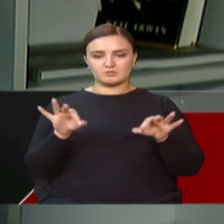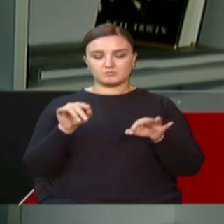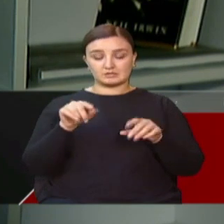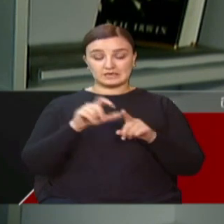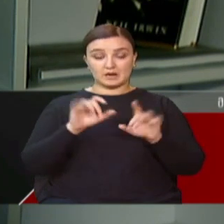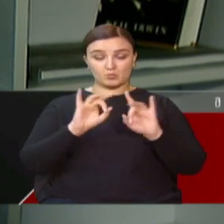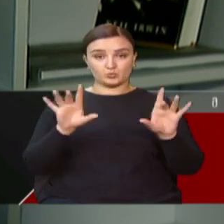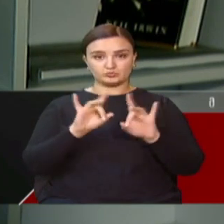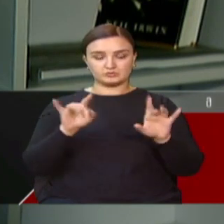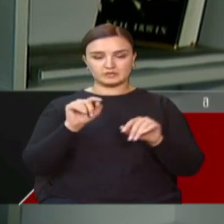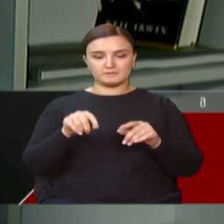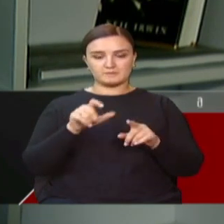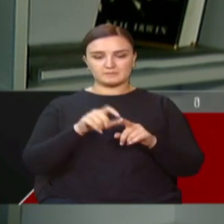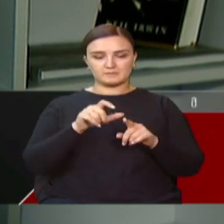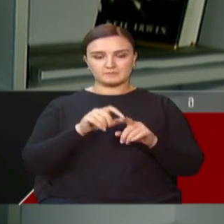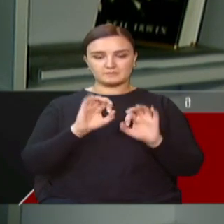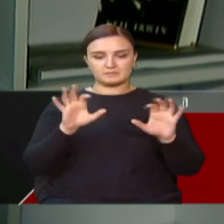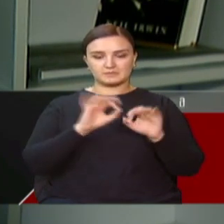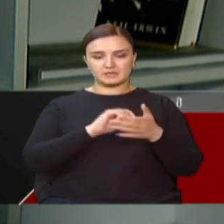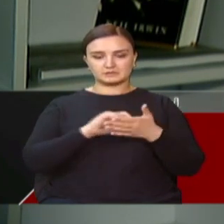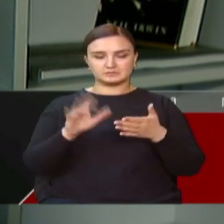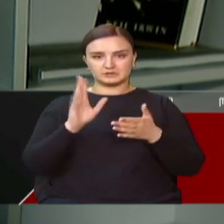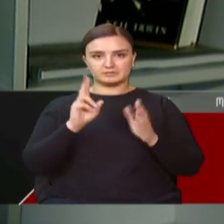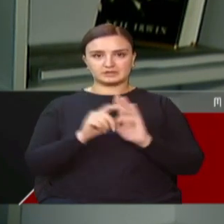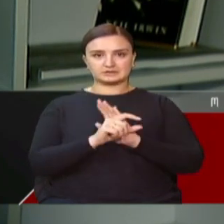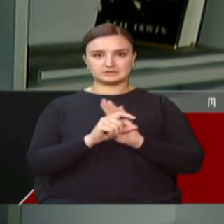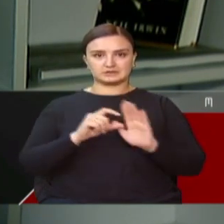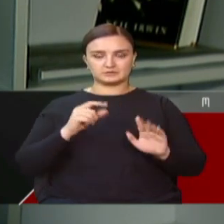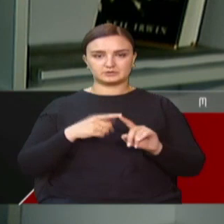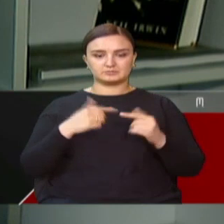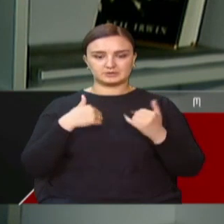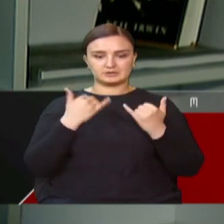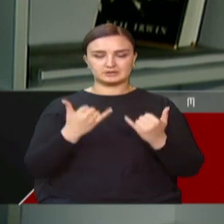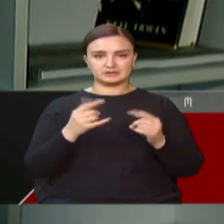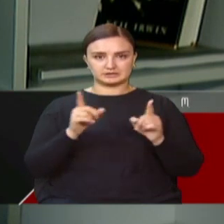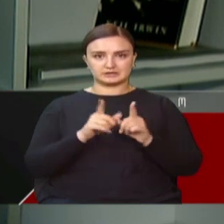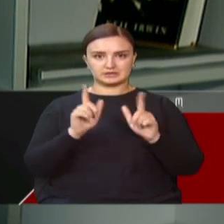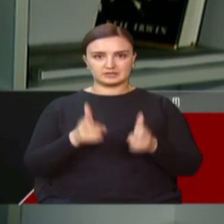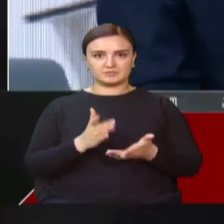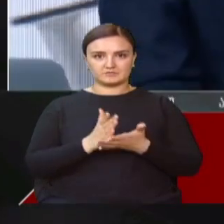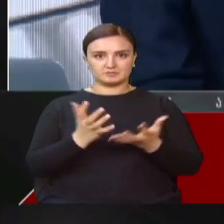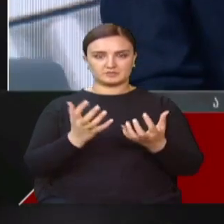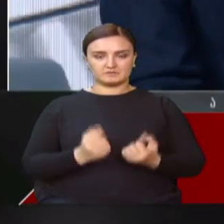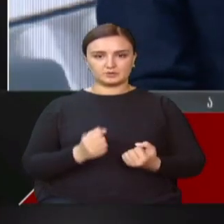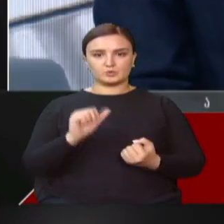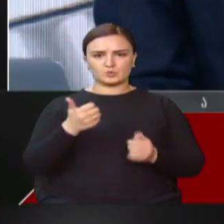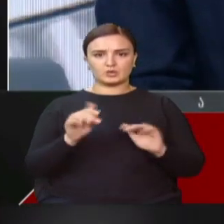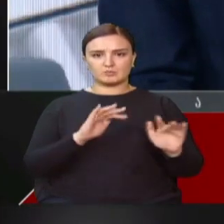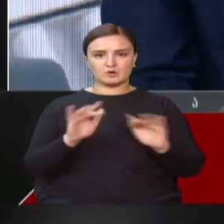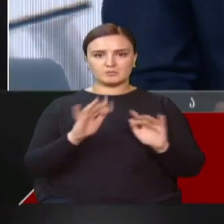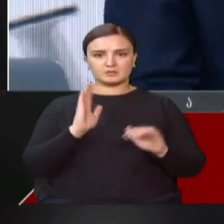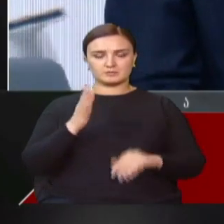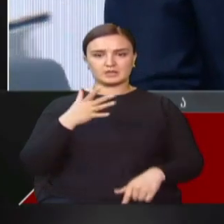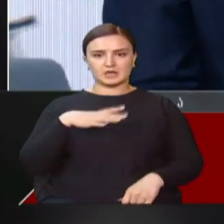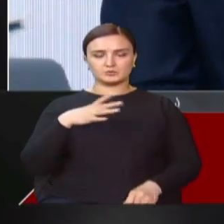მესიჯის ხაზგამსმელი იქნება კანდიდატის სტატუსი. ეს მე დღესაც და ახლაც თანახმავალ მივიღოთ. როგორი მოქმედებს